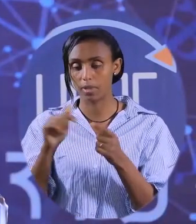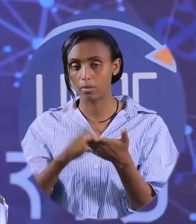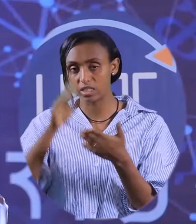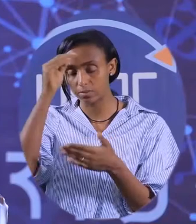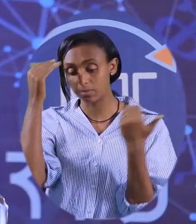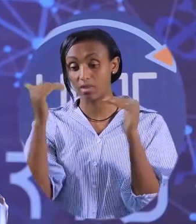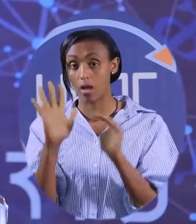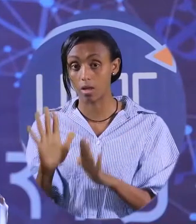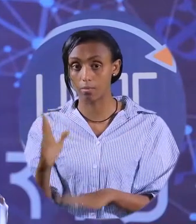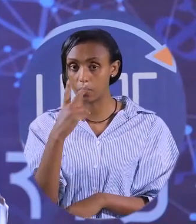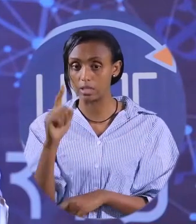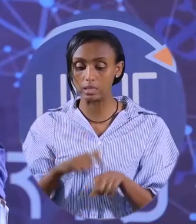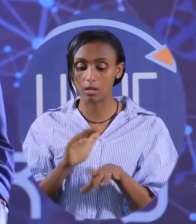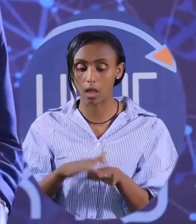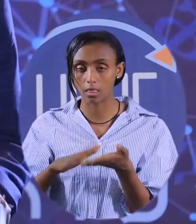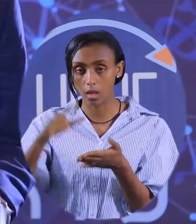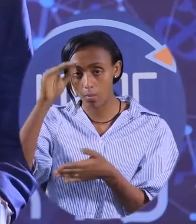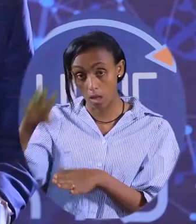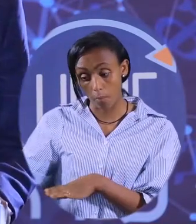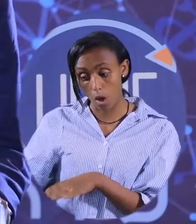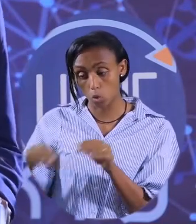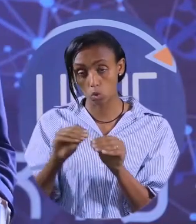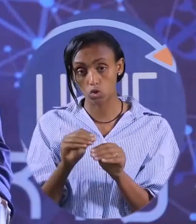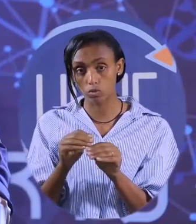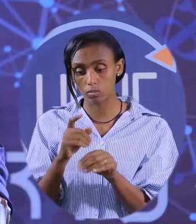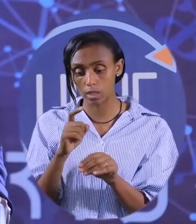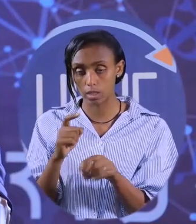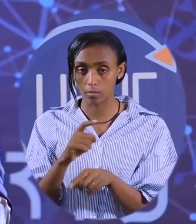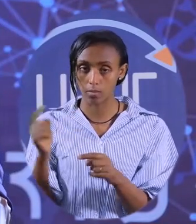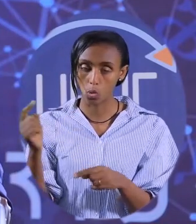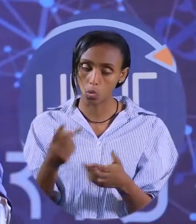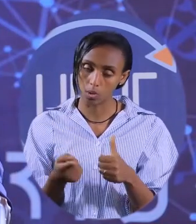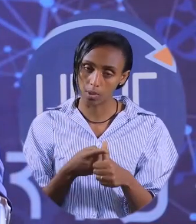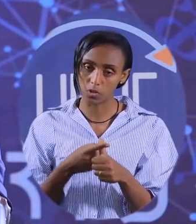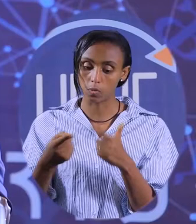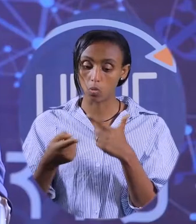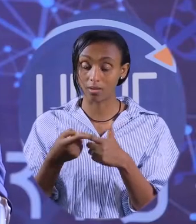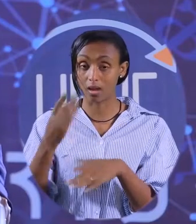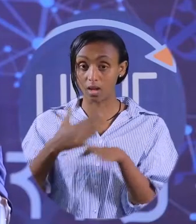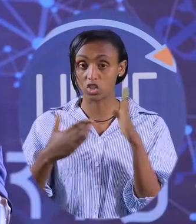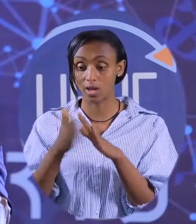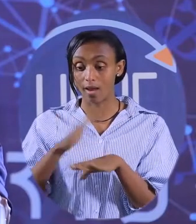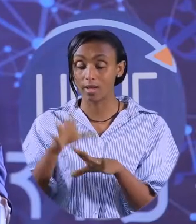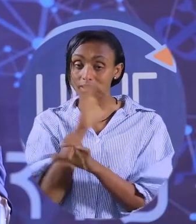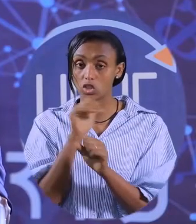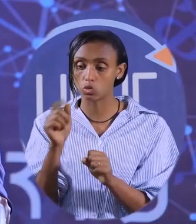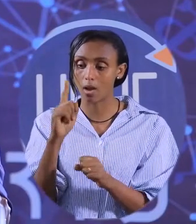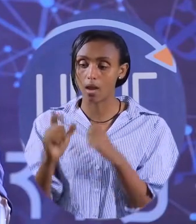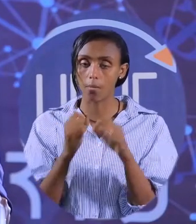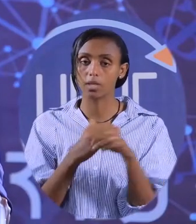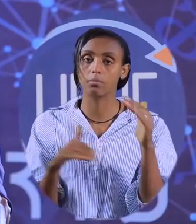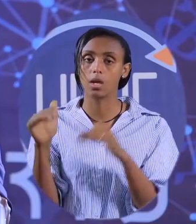ምጣኔ በመናይበት ሰዓት ላይ ተማሪዎች በጊዜ ትምህርታቸውን በፕራይመሪም በሰከንደሪም ስኩል እንዳይጨርሱ ከአንድ አመት